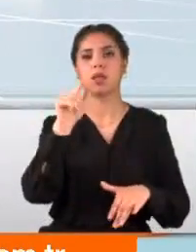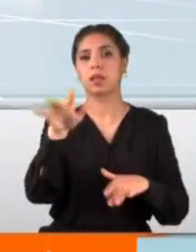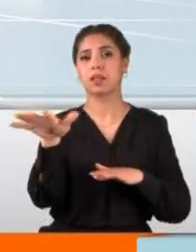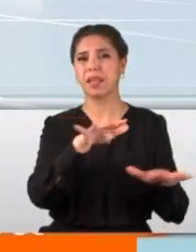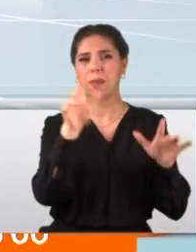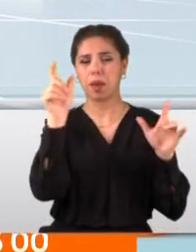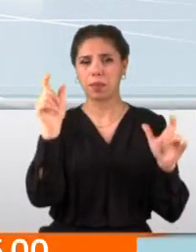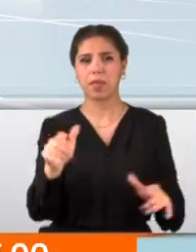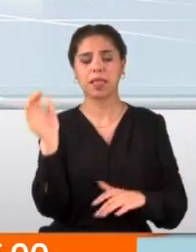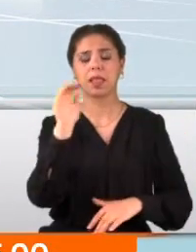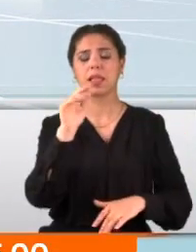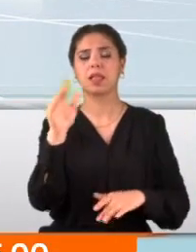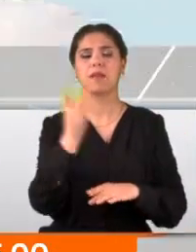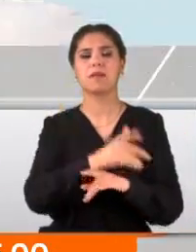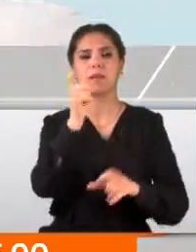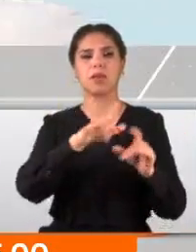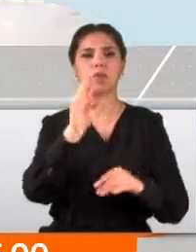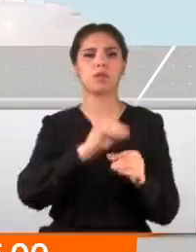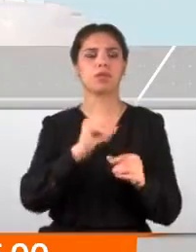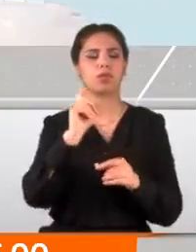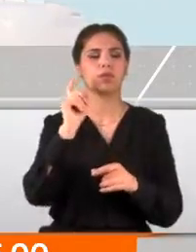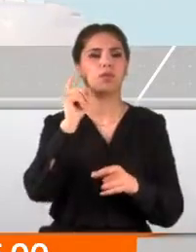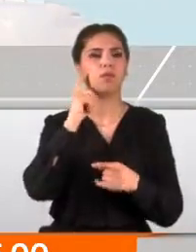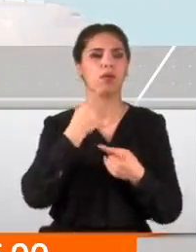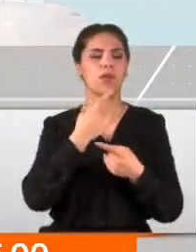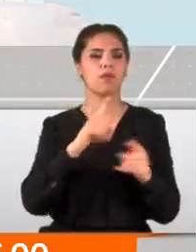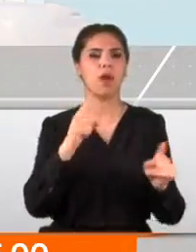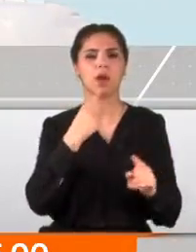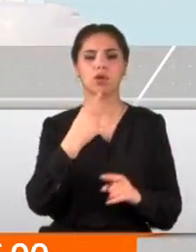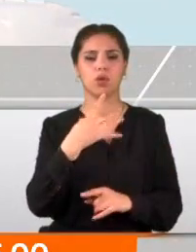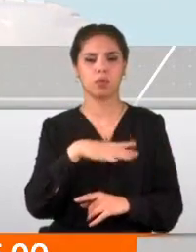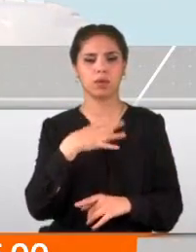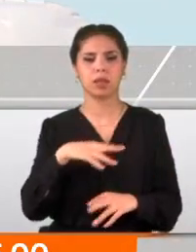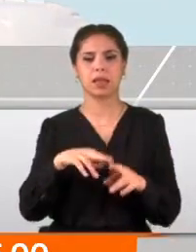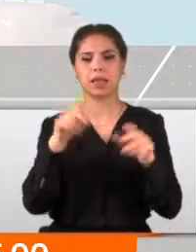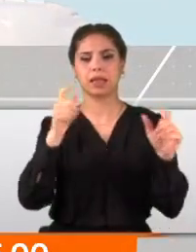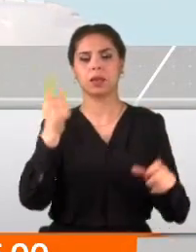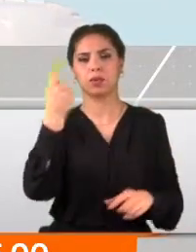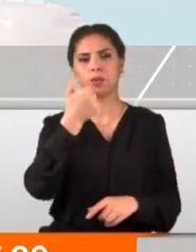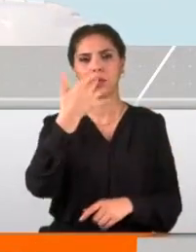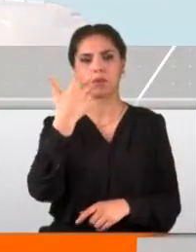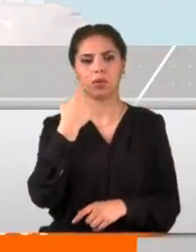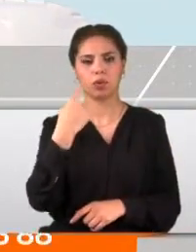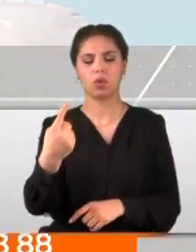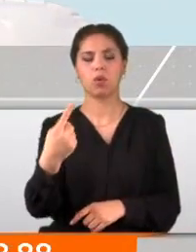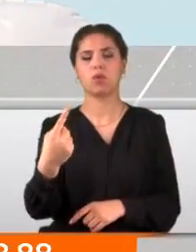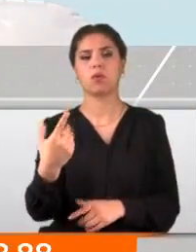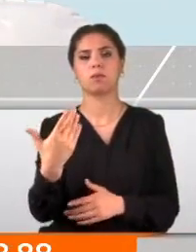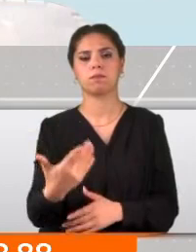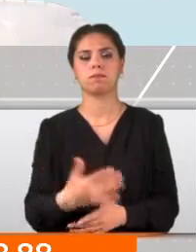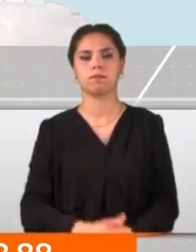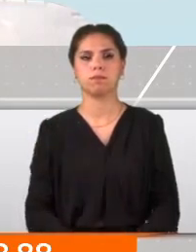yönelik algı operasyonları da sonuçsuz kaldı. Cumhurbaşkanı Erdoğan Kilis'te %65.55 oy aldı. Kılıçdaroğlu ise